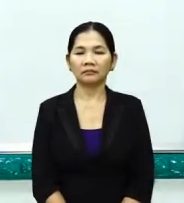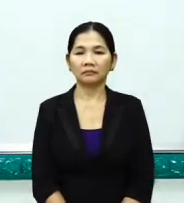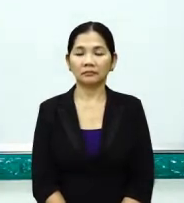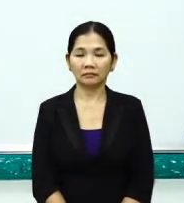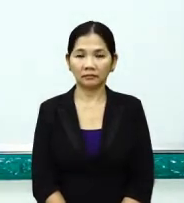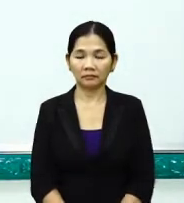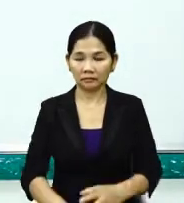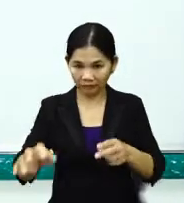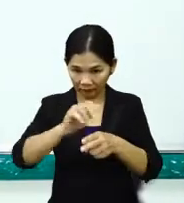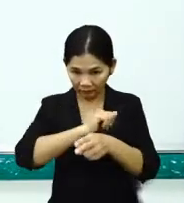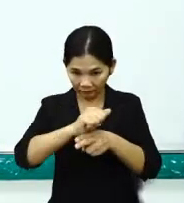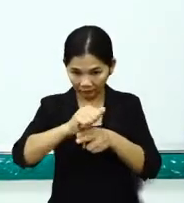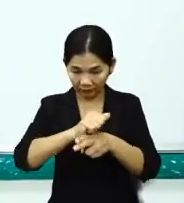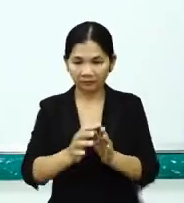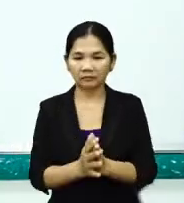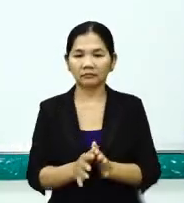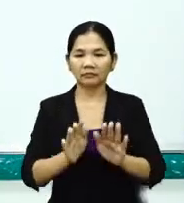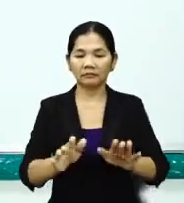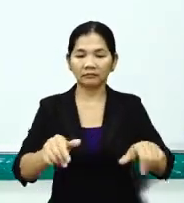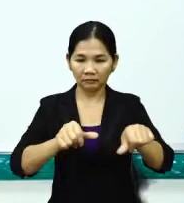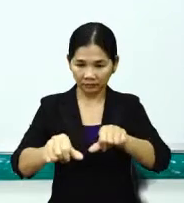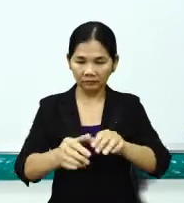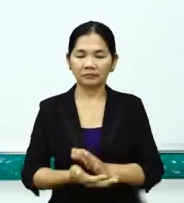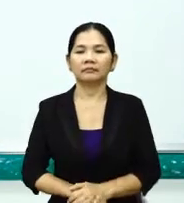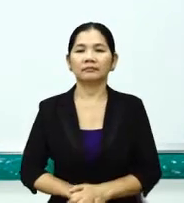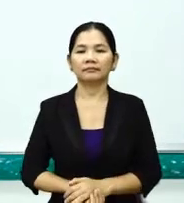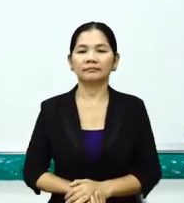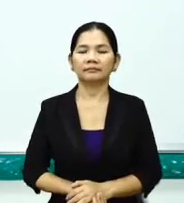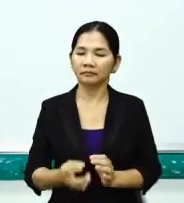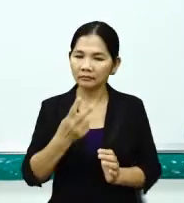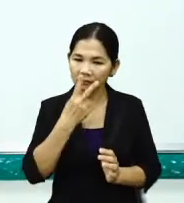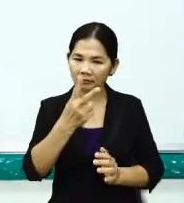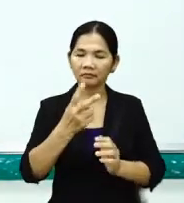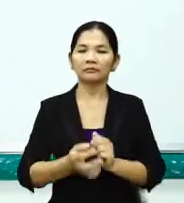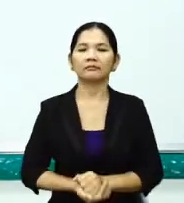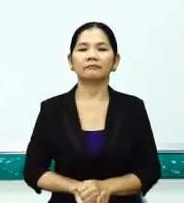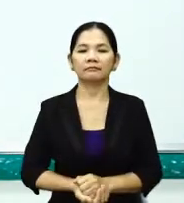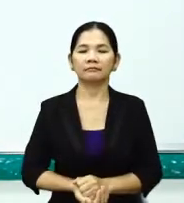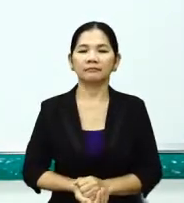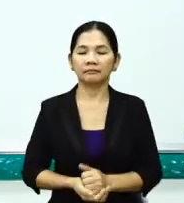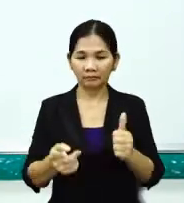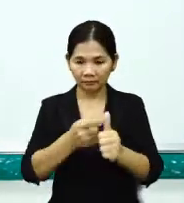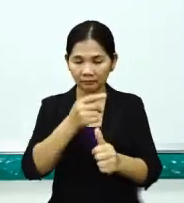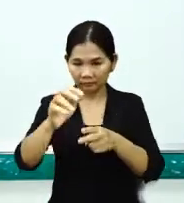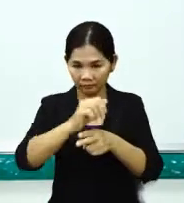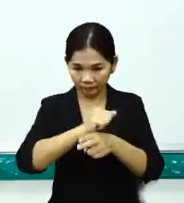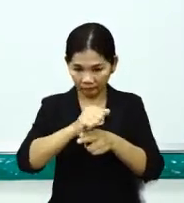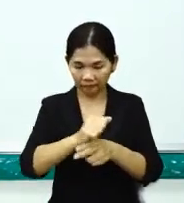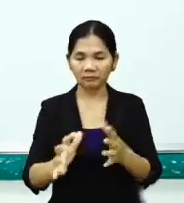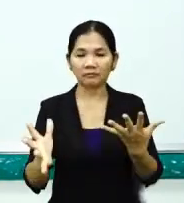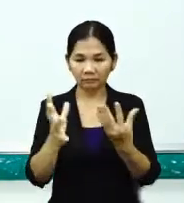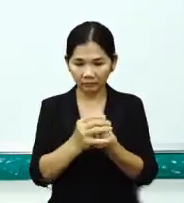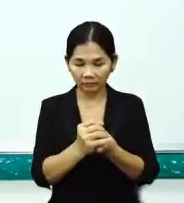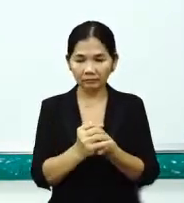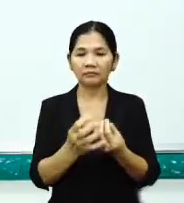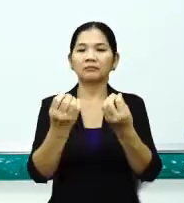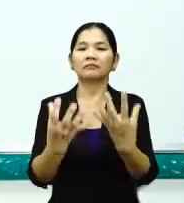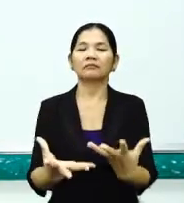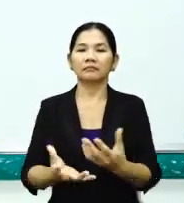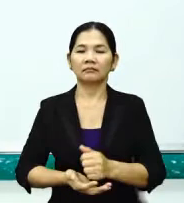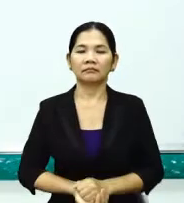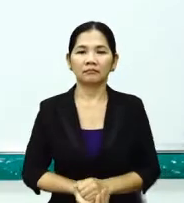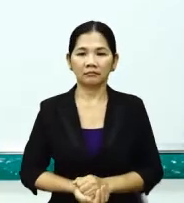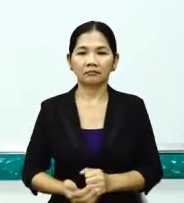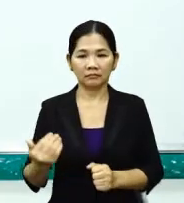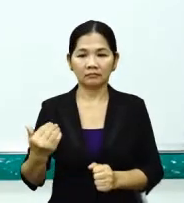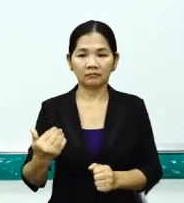nếu chưa làm hạt rồi bỏ dưa mình to để con tự phơi nè con nè chà chắc làm hạt rồi bỏ dưa mình chùm nuôn mà làm hạt con